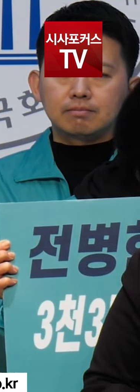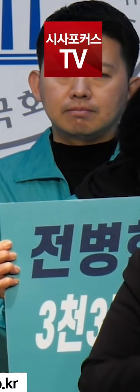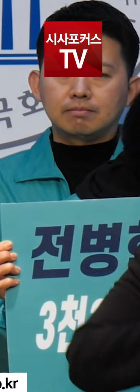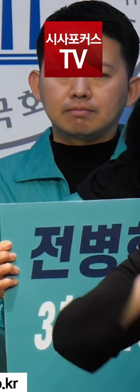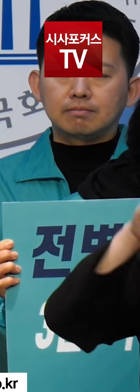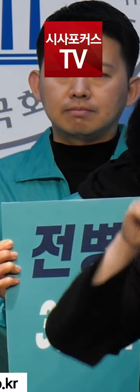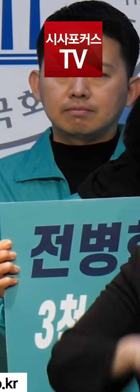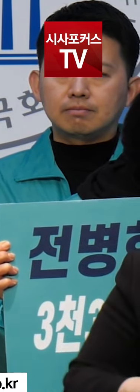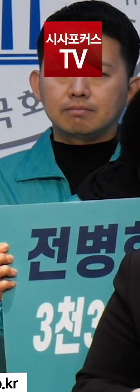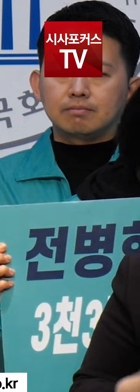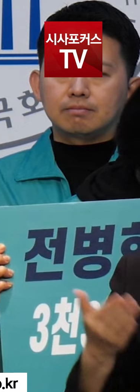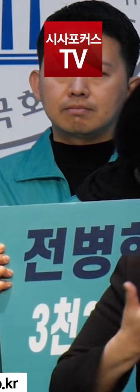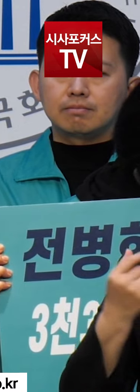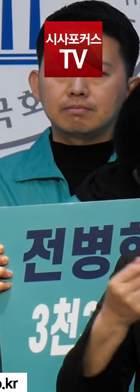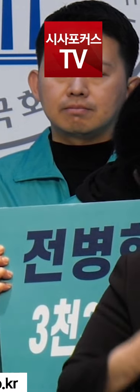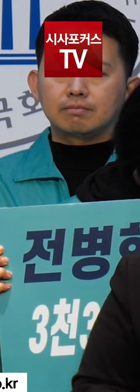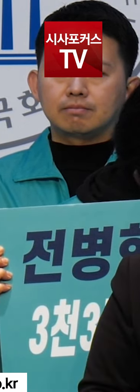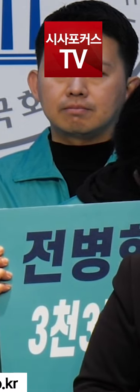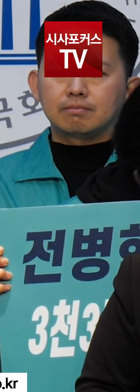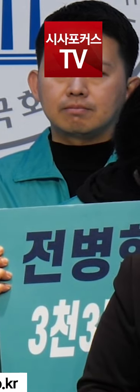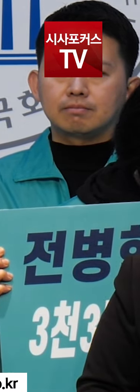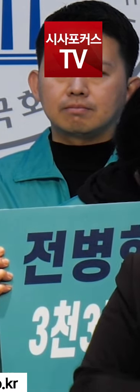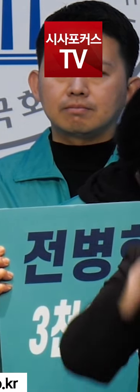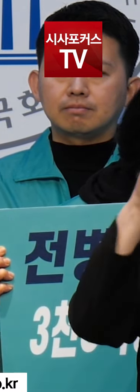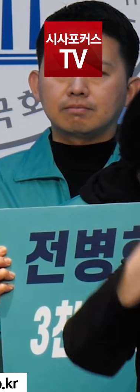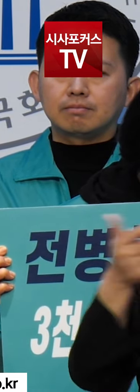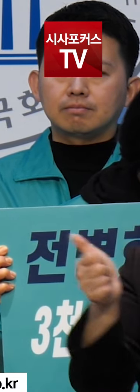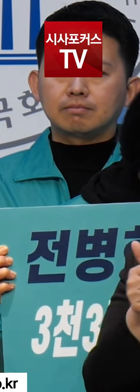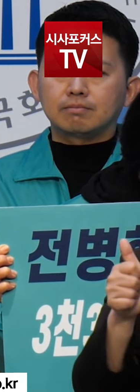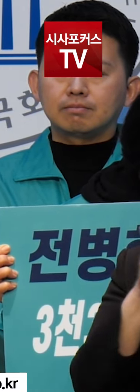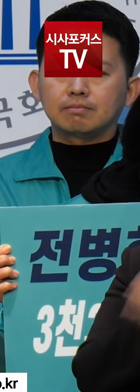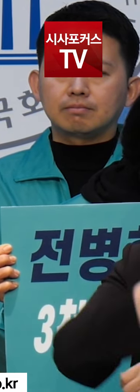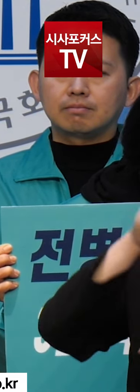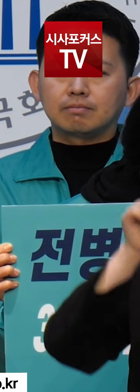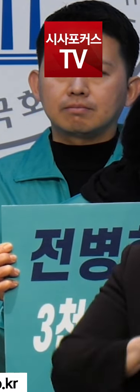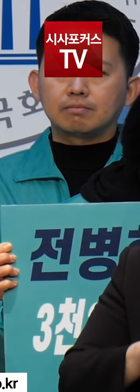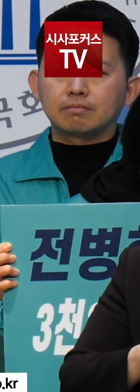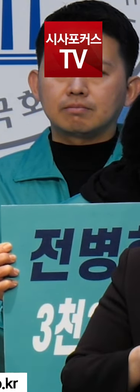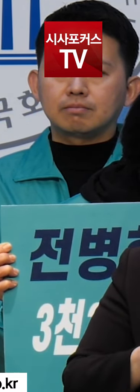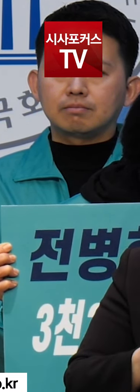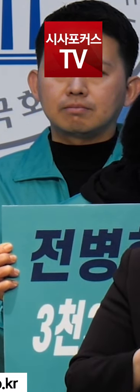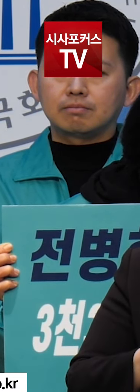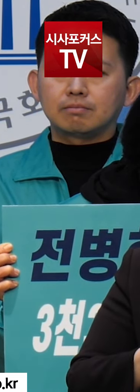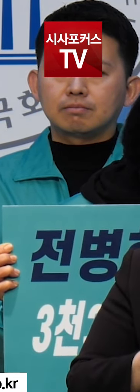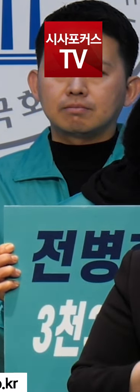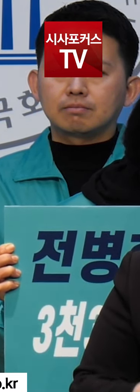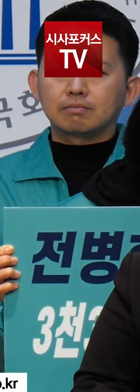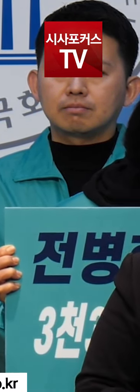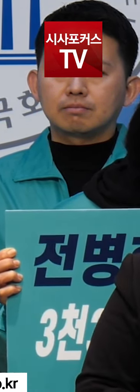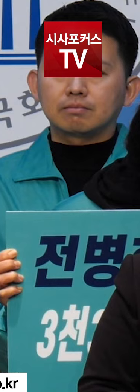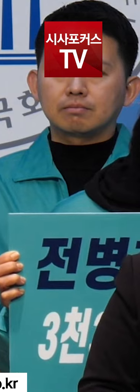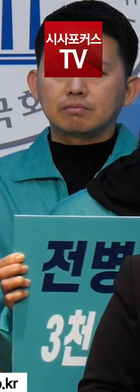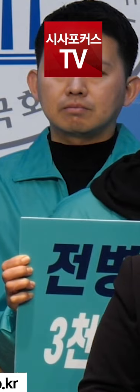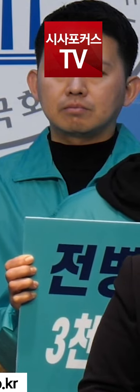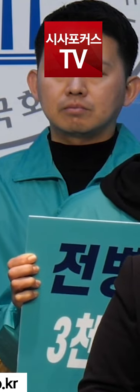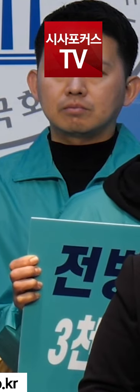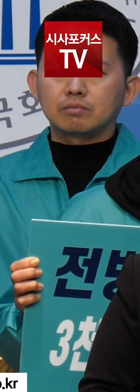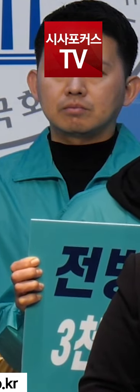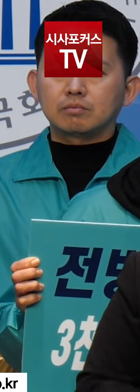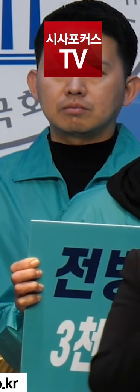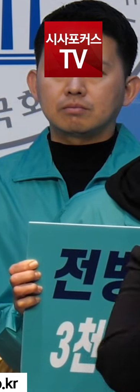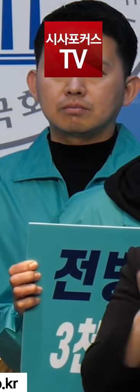부질없는 헛수고일 뿐입니다. 이재명 방탄용으로만 낭비될 것입니다. 국민